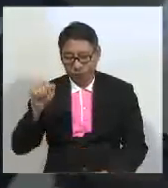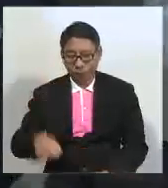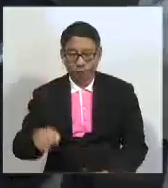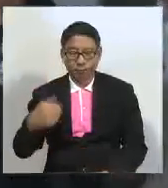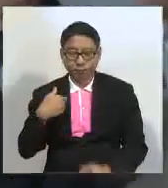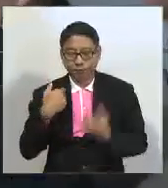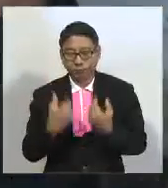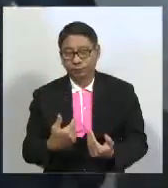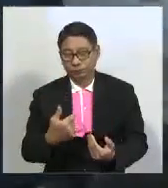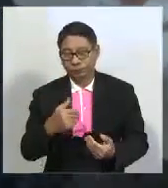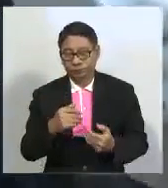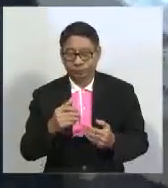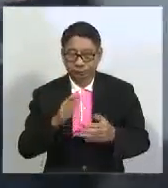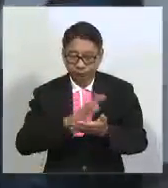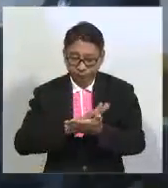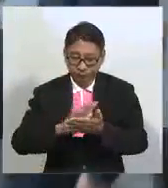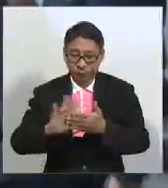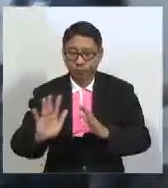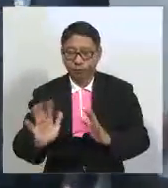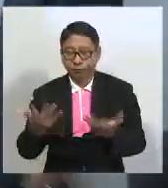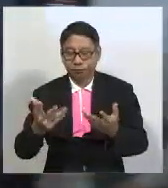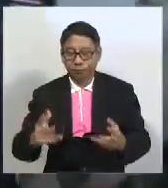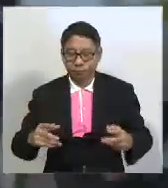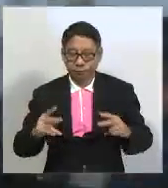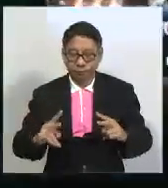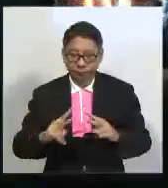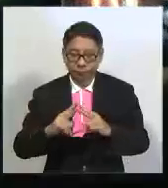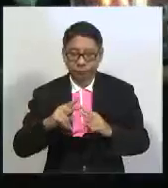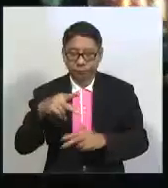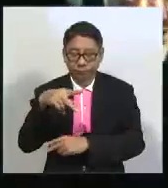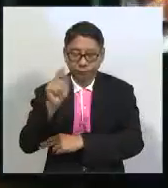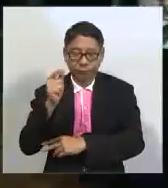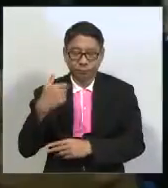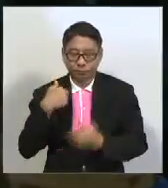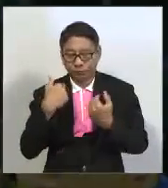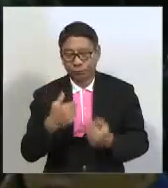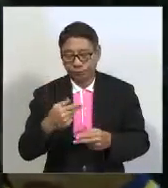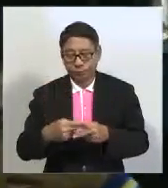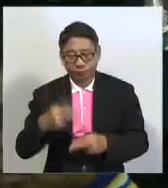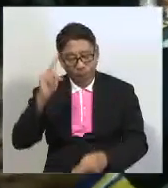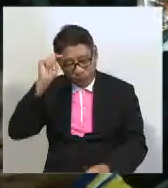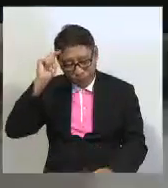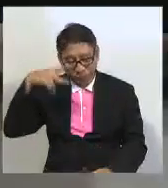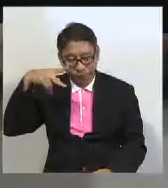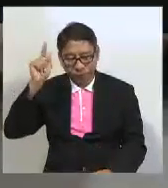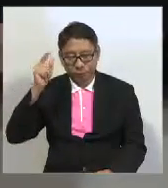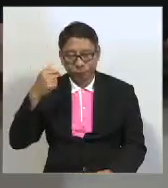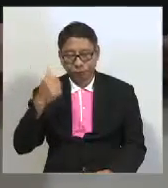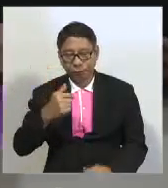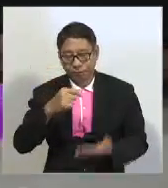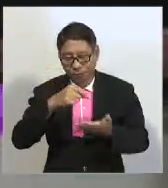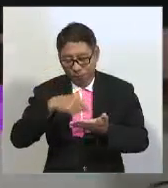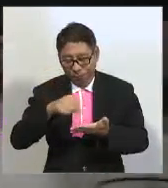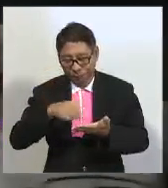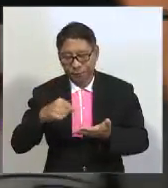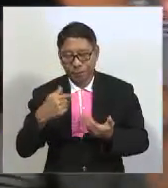คราวนี้หลังการเสร็จสิ้นการแถลงข่าวที่กรมป่าไม้นายธวัชชัย ลัดกรูดผู้ตรวจราชการกรมป่าไม้ก็นำหลัก